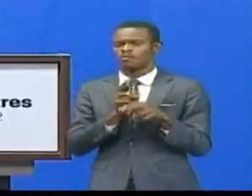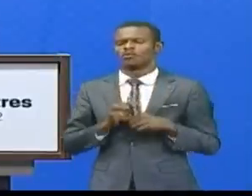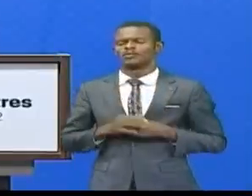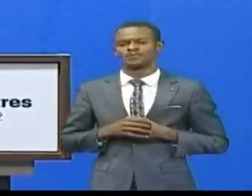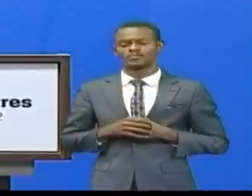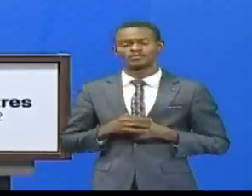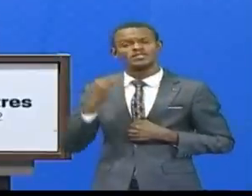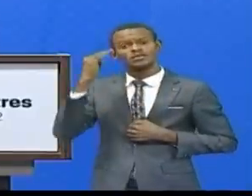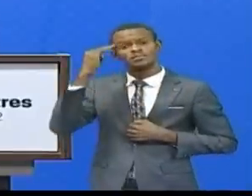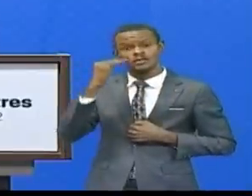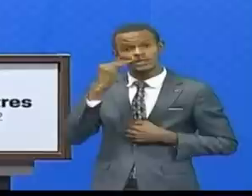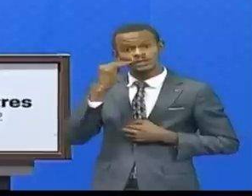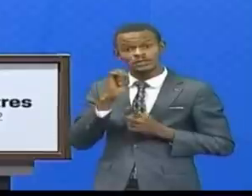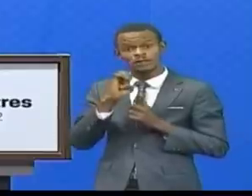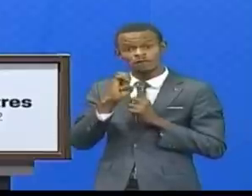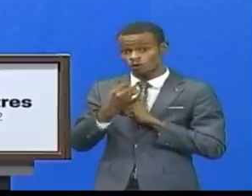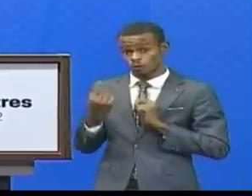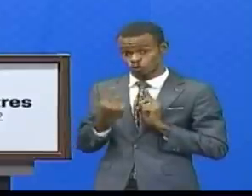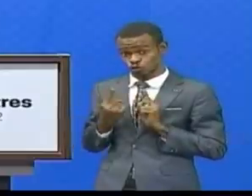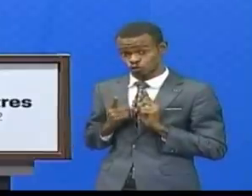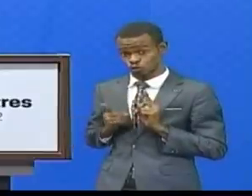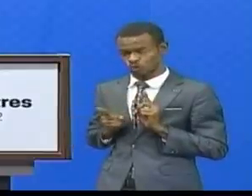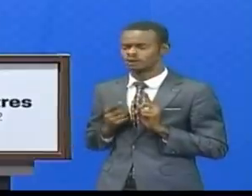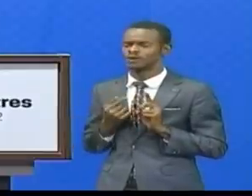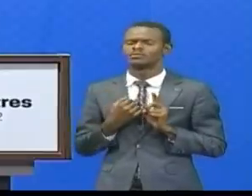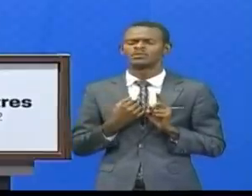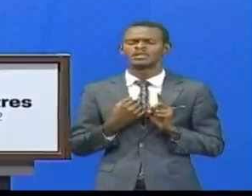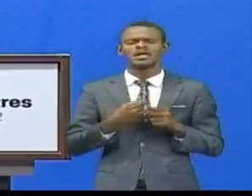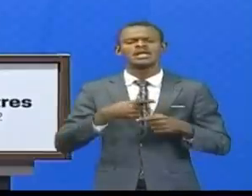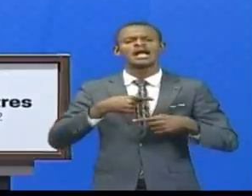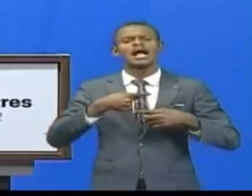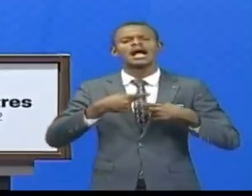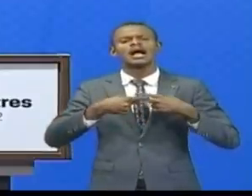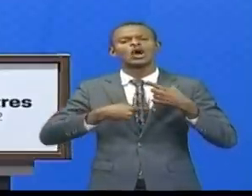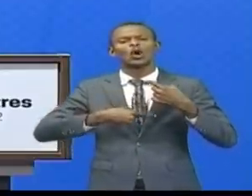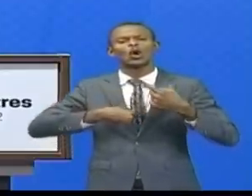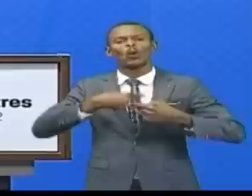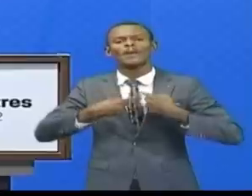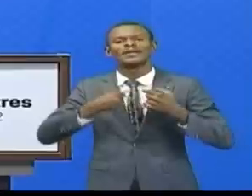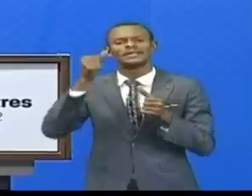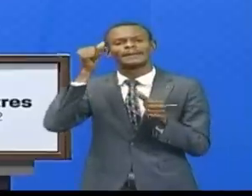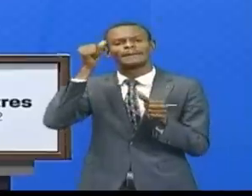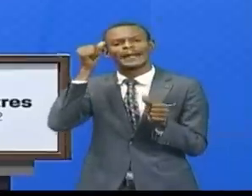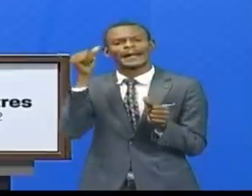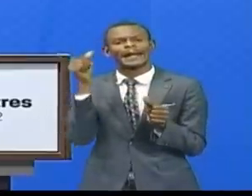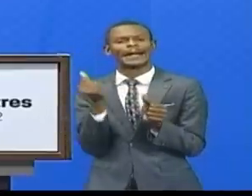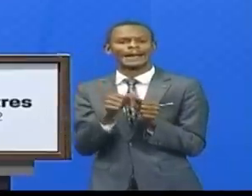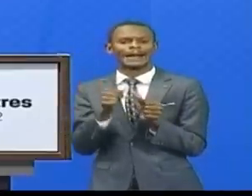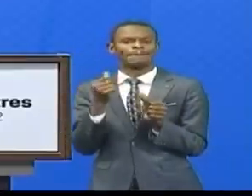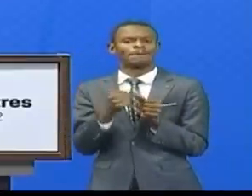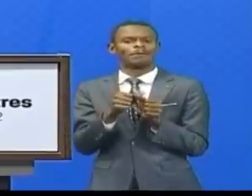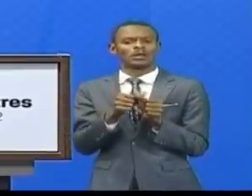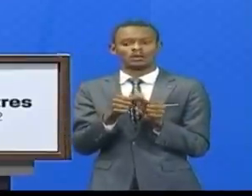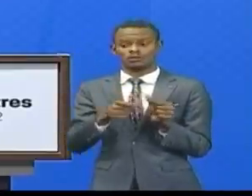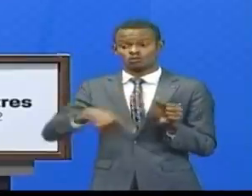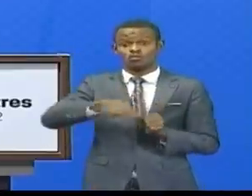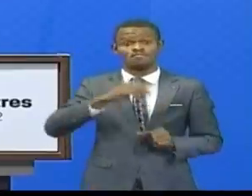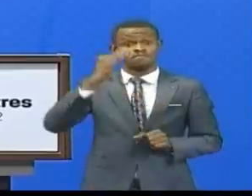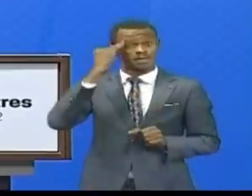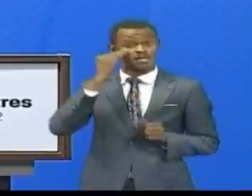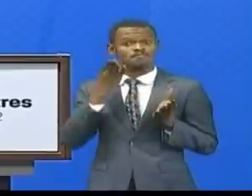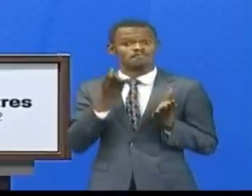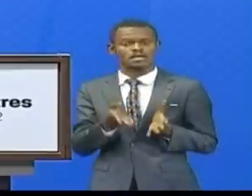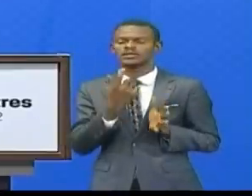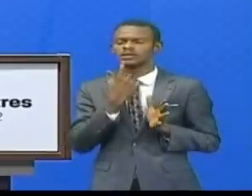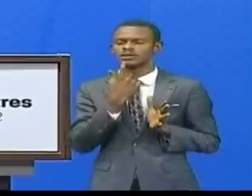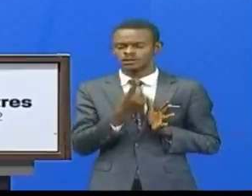du Développement durable, a commencé par rappeler au Conseil la conférence ministérielle africaine